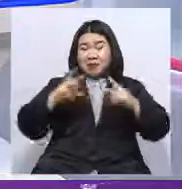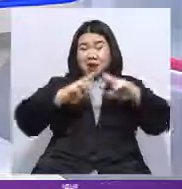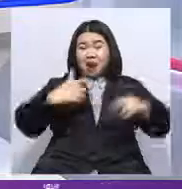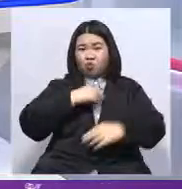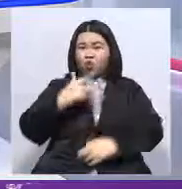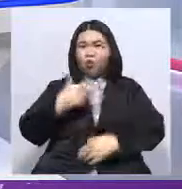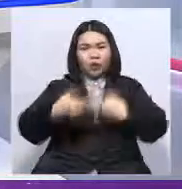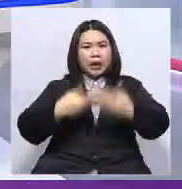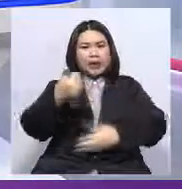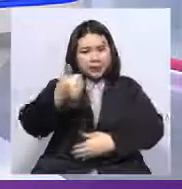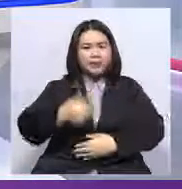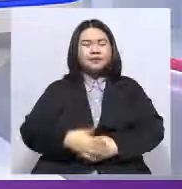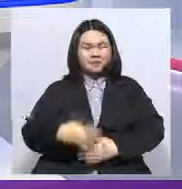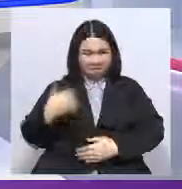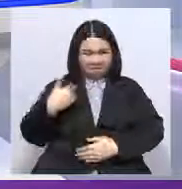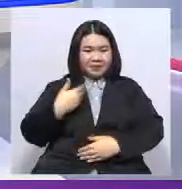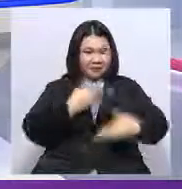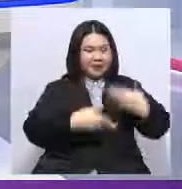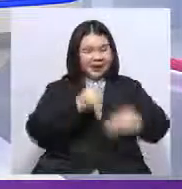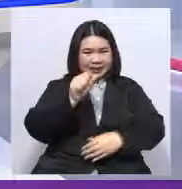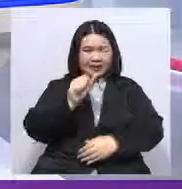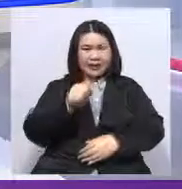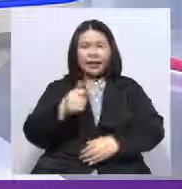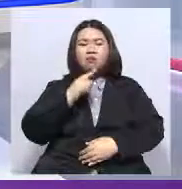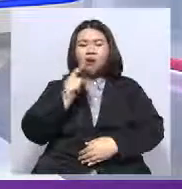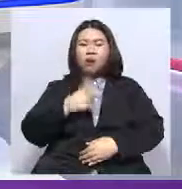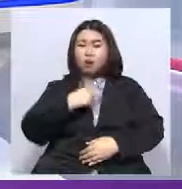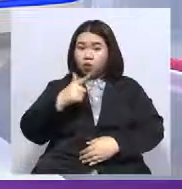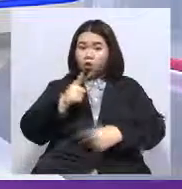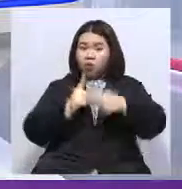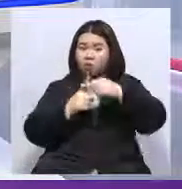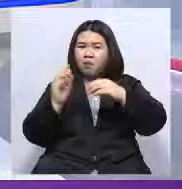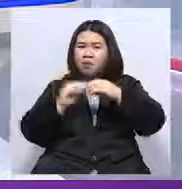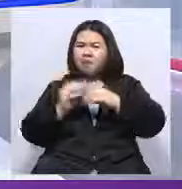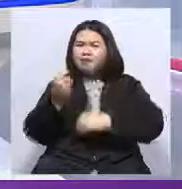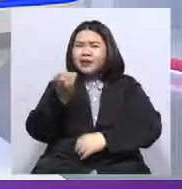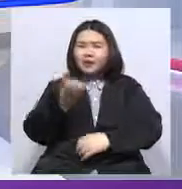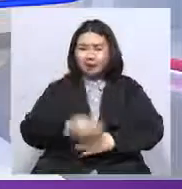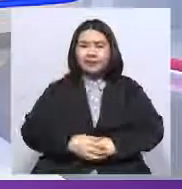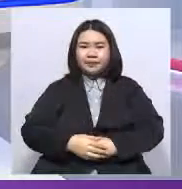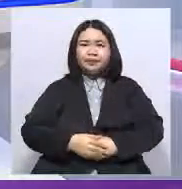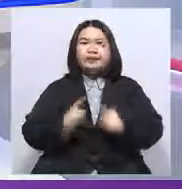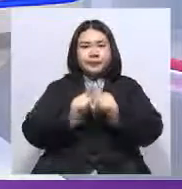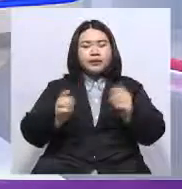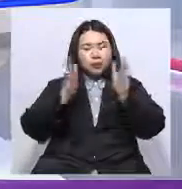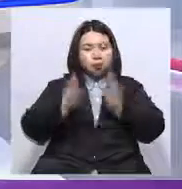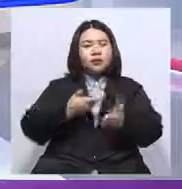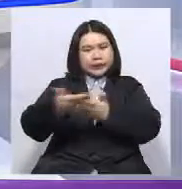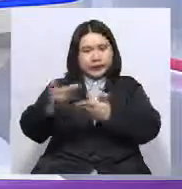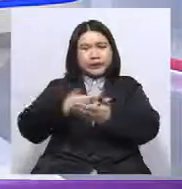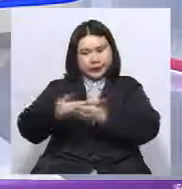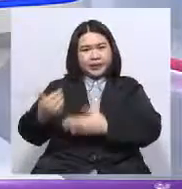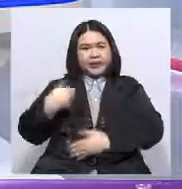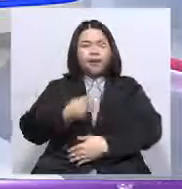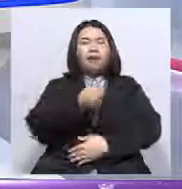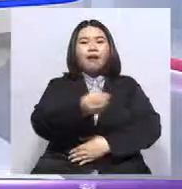าจะขายดีด้วย ขายดีแน่นอนนะคะแม้ว่าราคาทองวันนี้จะปรับขึ้นมา เล็ก น้อยเท่านั้นนะคะแต่ว่าคนก็ยังนิยมซื้อ